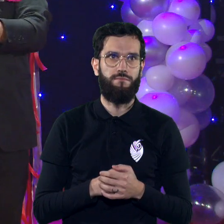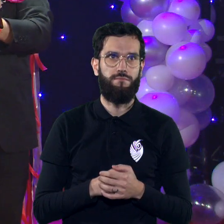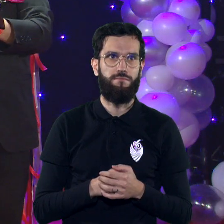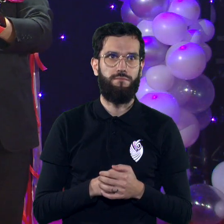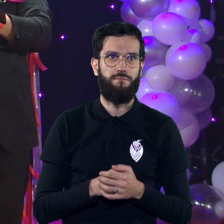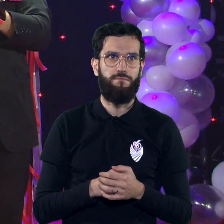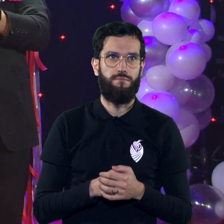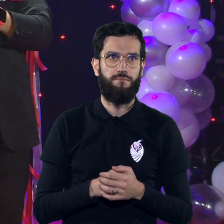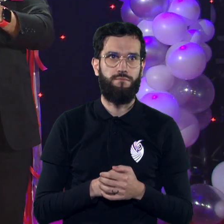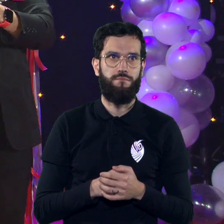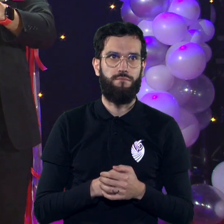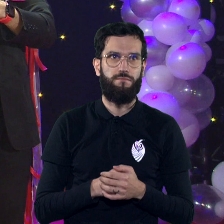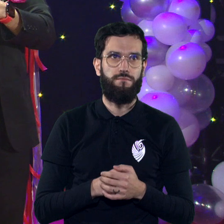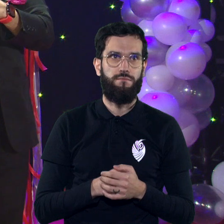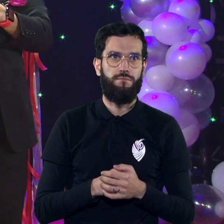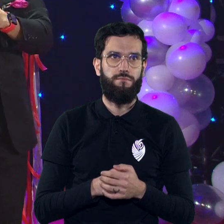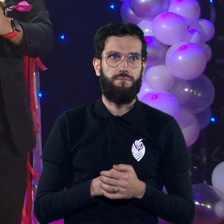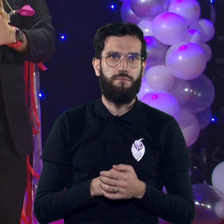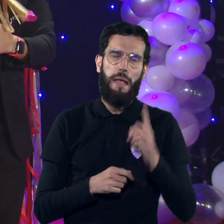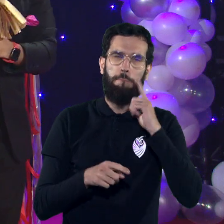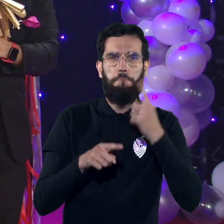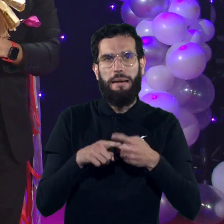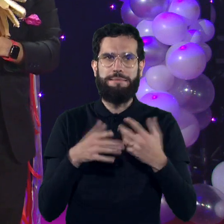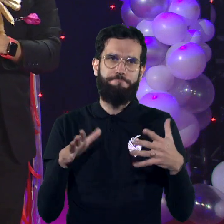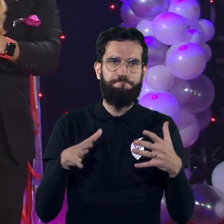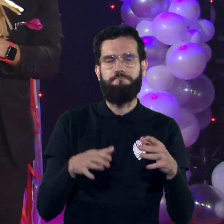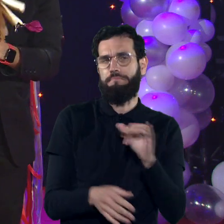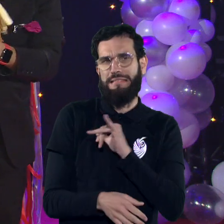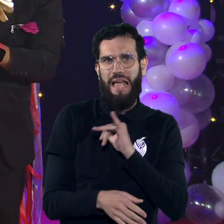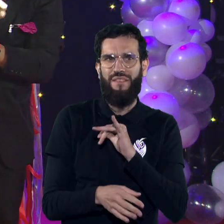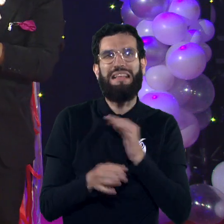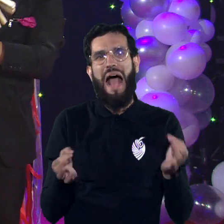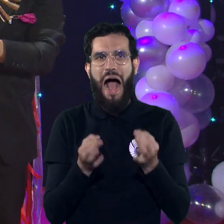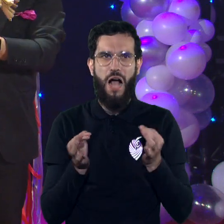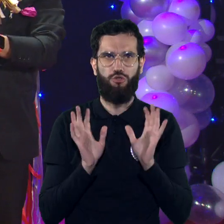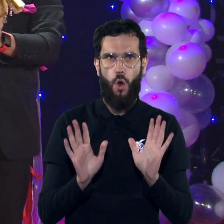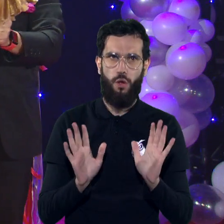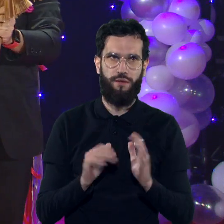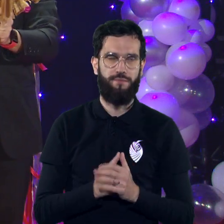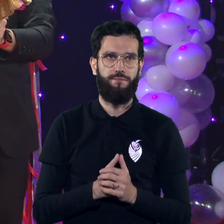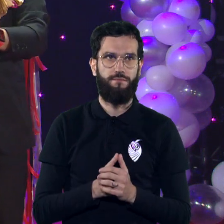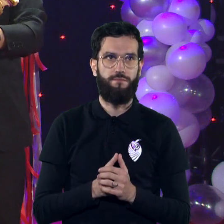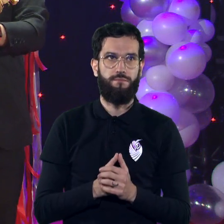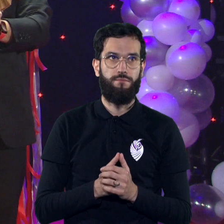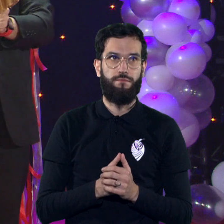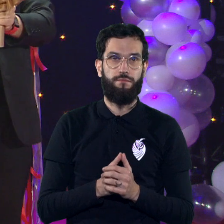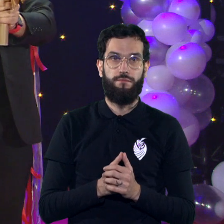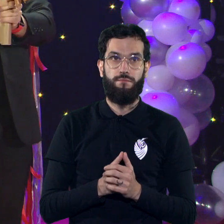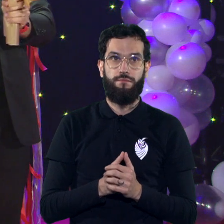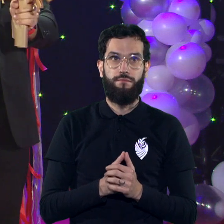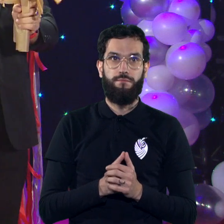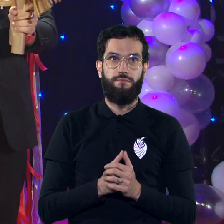Máme. No, ja som to nedal až tak presne, ale nevadí. Plus, minus, mám tady telučku. Plus, minus, vysočky. Plus, minus, dobre. Máme. No, a